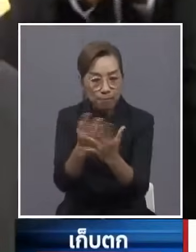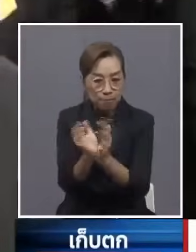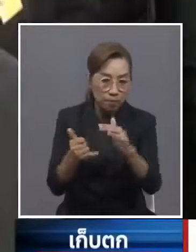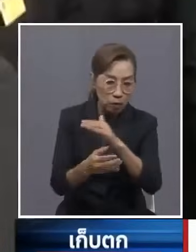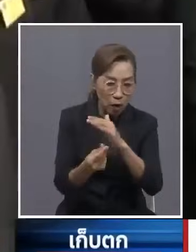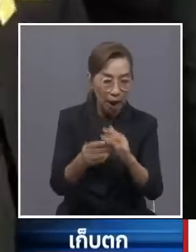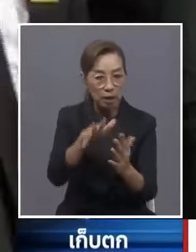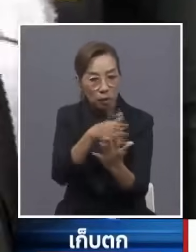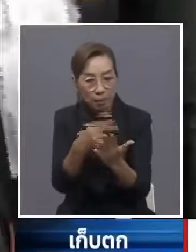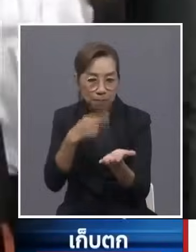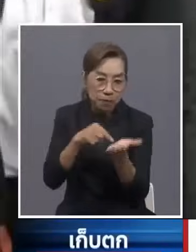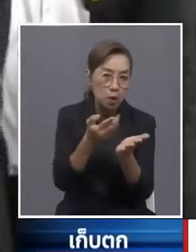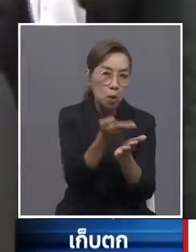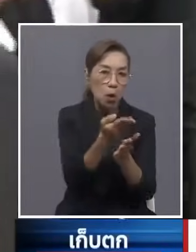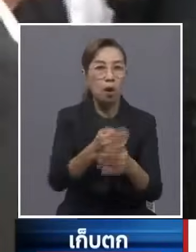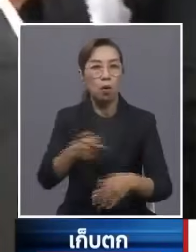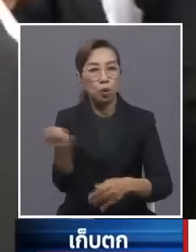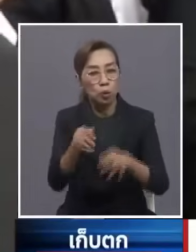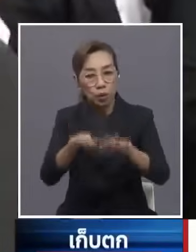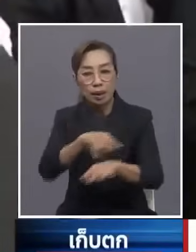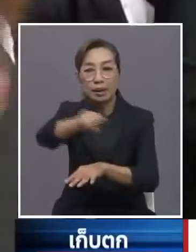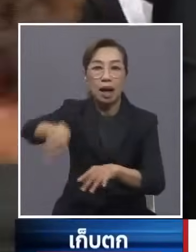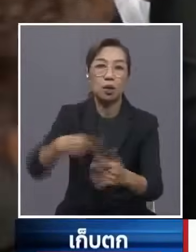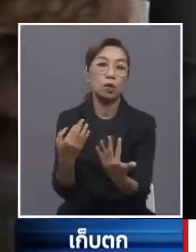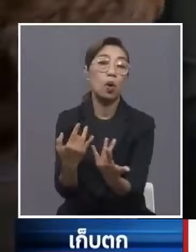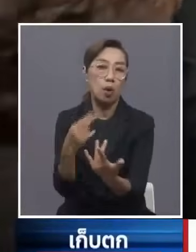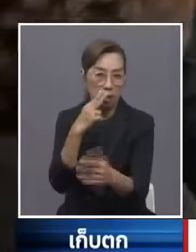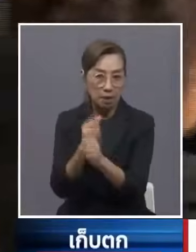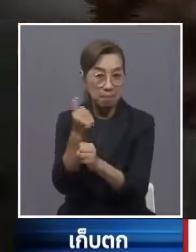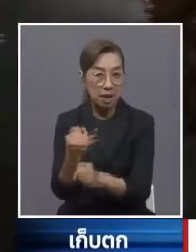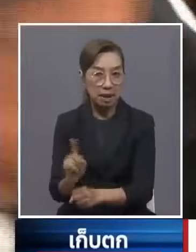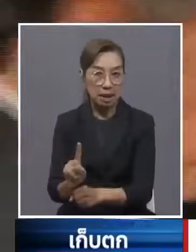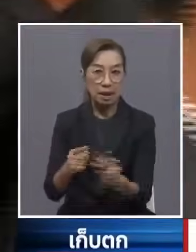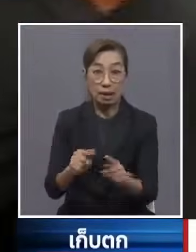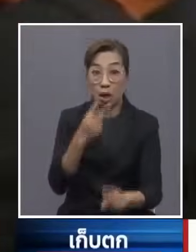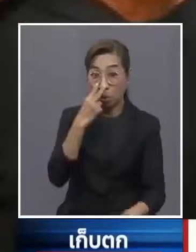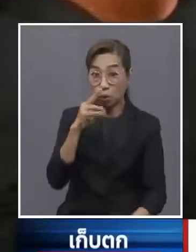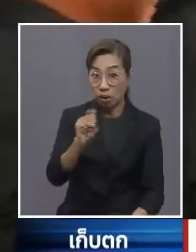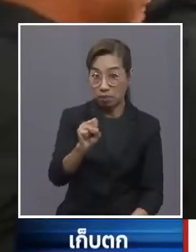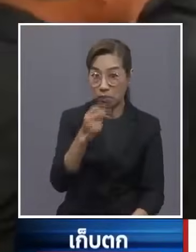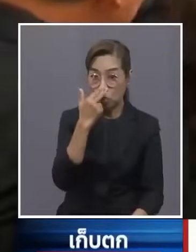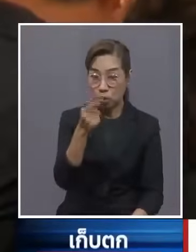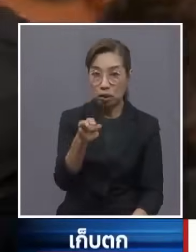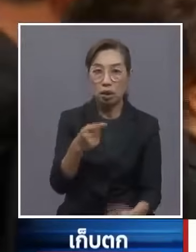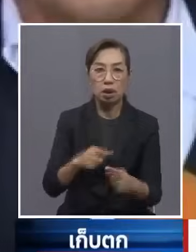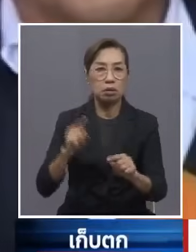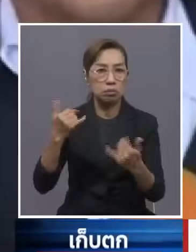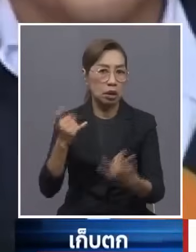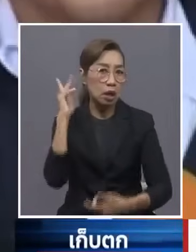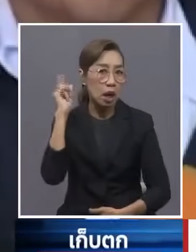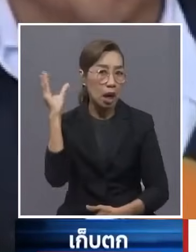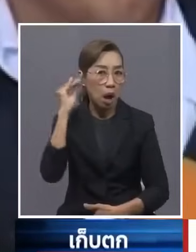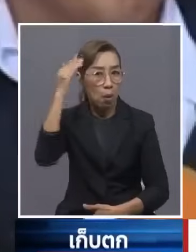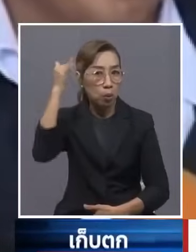ส่วนทุกอย่างจะเป็นไปตามหวังหรือไม่ก็ต้องรอลุ้นแต่ขณะเดียวกันคุณผู้ชมจับสัญญาดีๆนะฮะว่าช่วงหลังเนี่ยข่าวคุณ